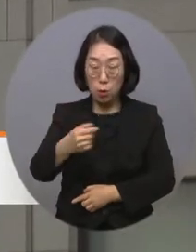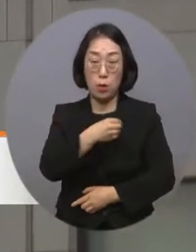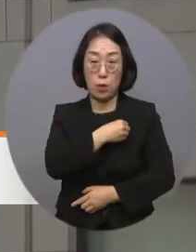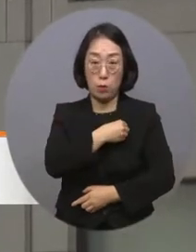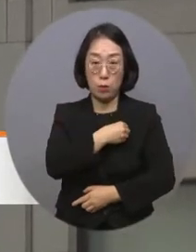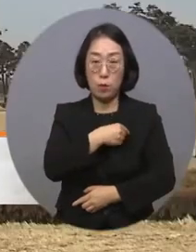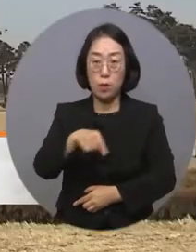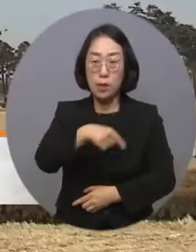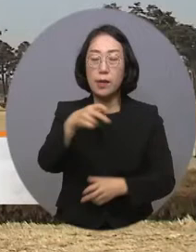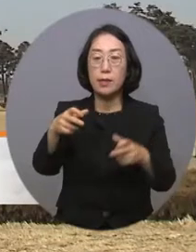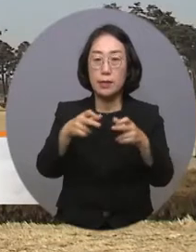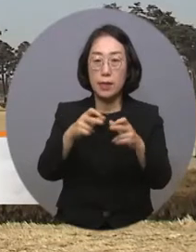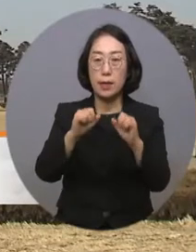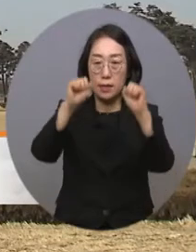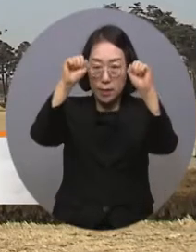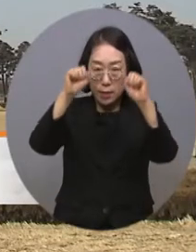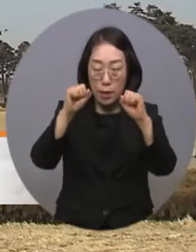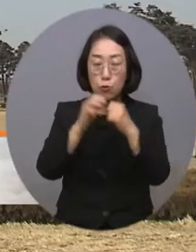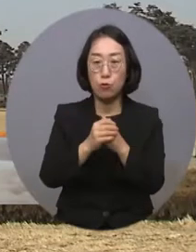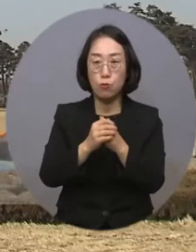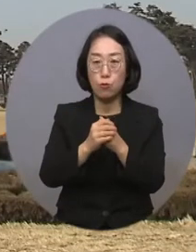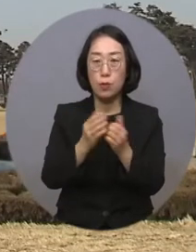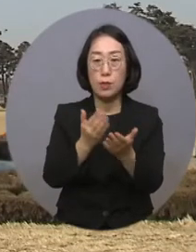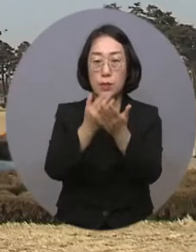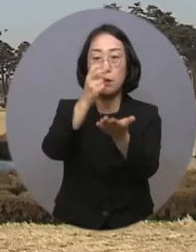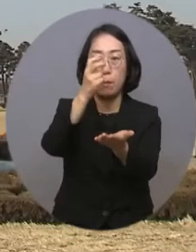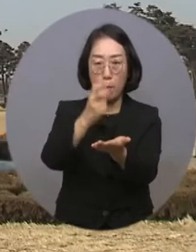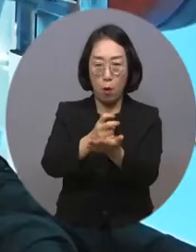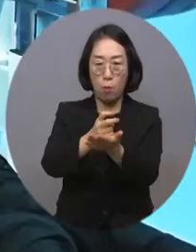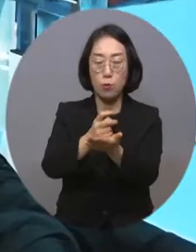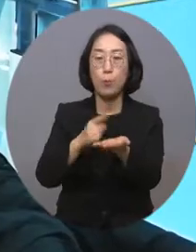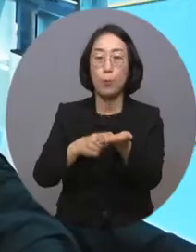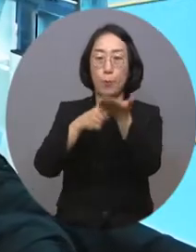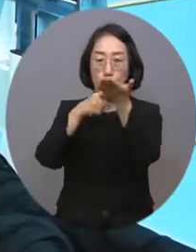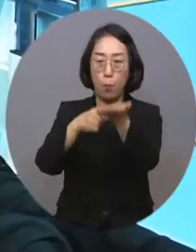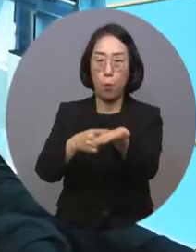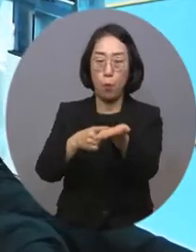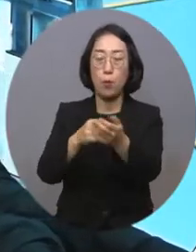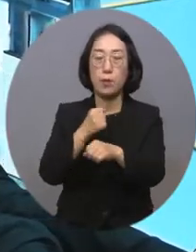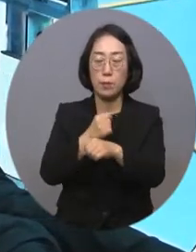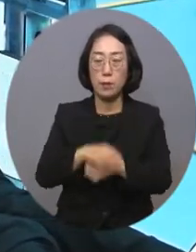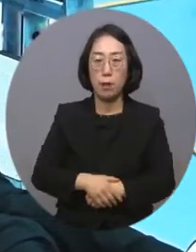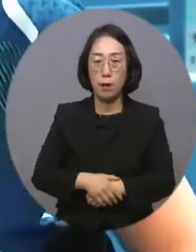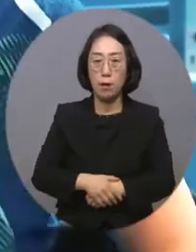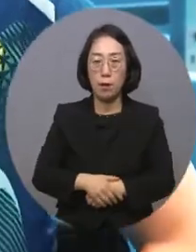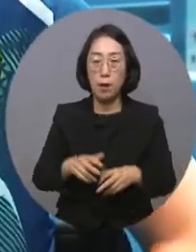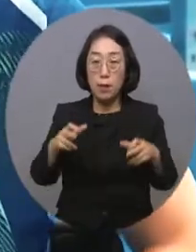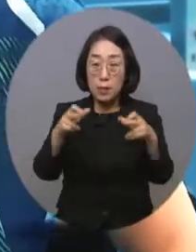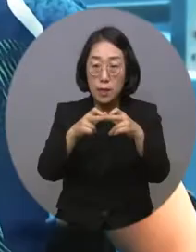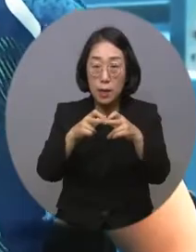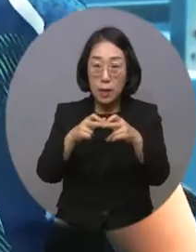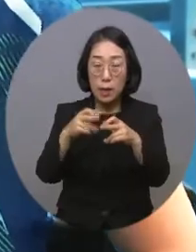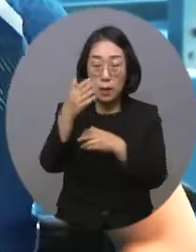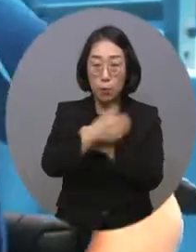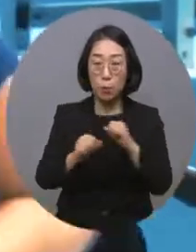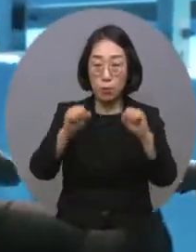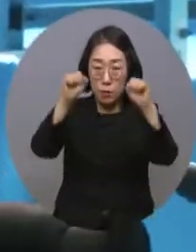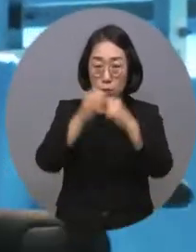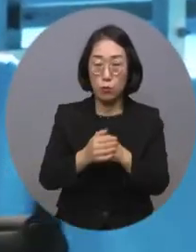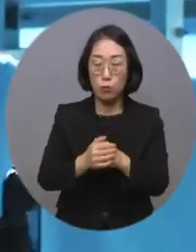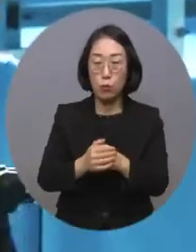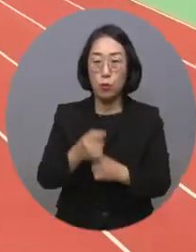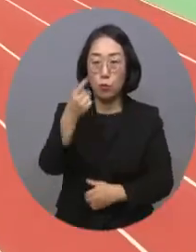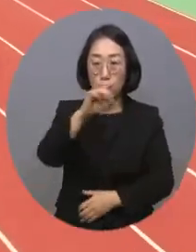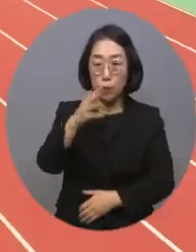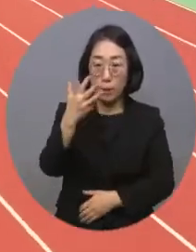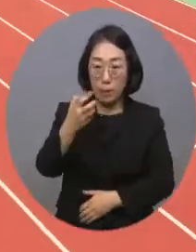담은 장애인체육진흥법을 대표 발의했습니다. 우리나라 장애인체육은 1988년 서울